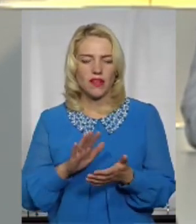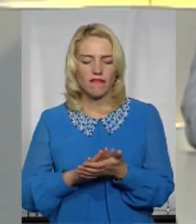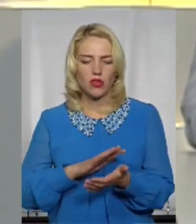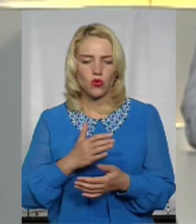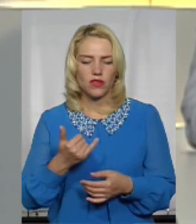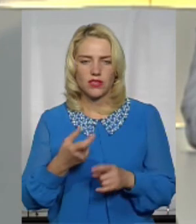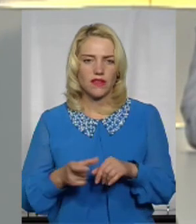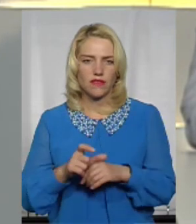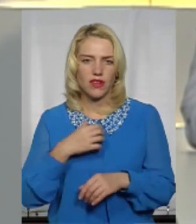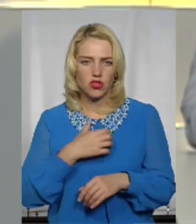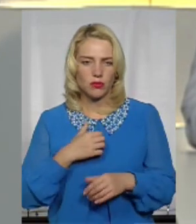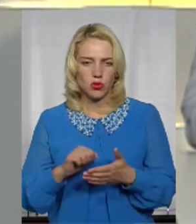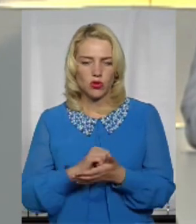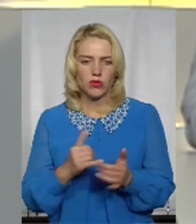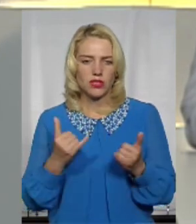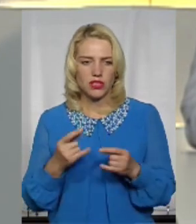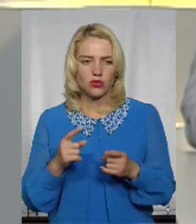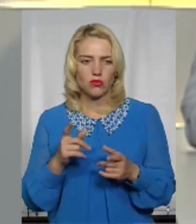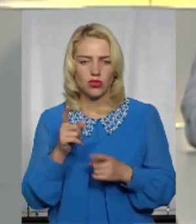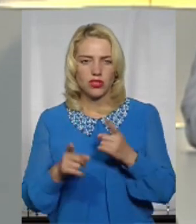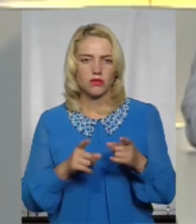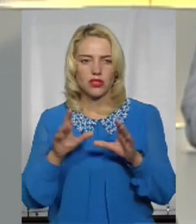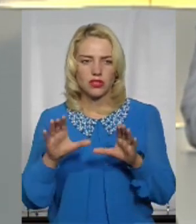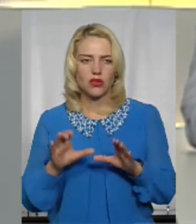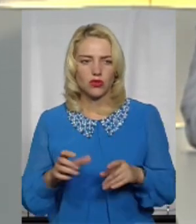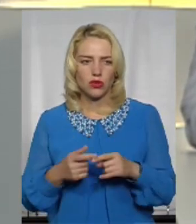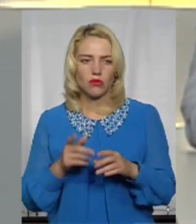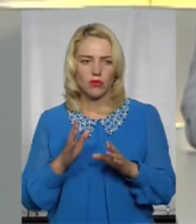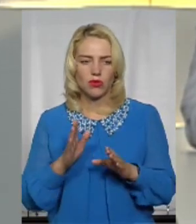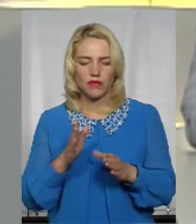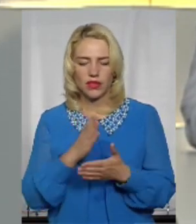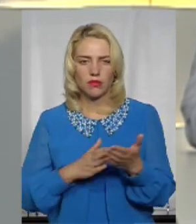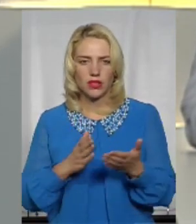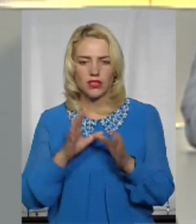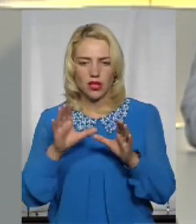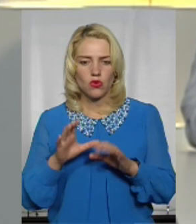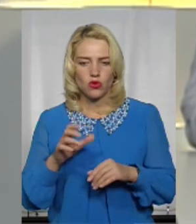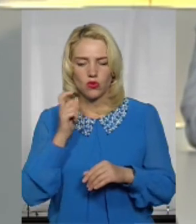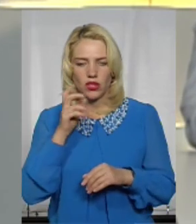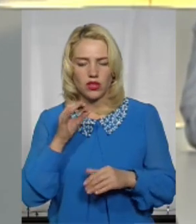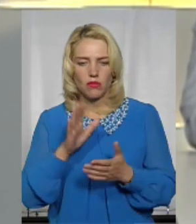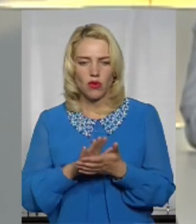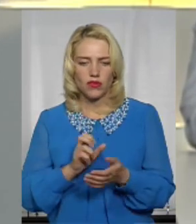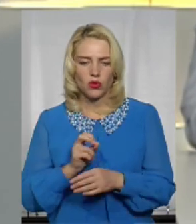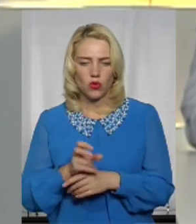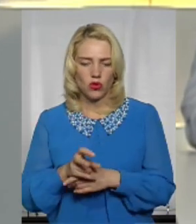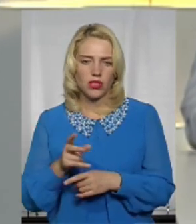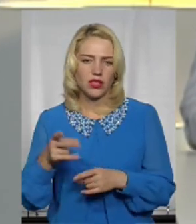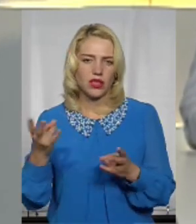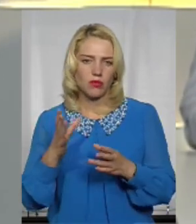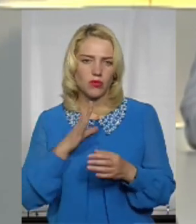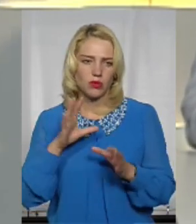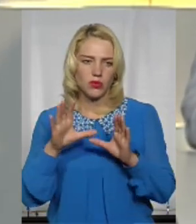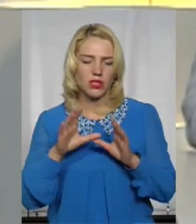я вважаю, зараз із новітніми, тому що йде зміна законодавства. Не буде відмінений закон України про відходи, має бути закон там